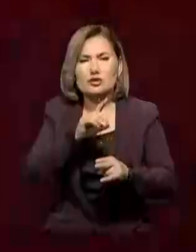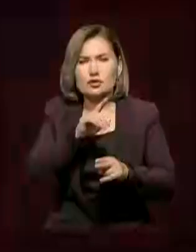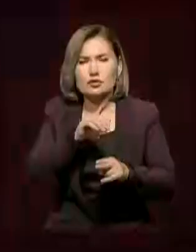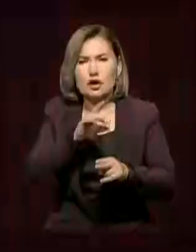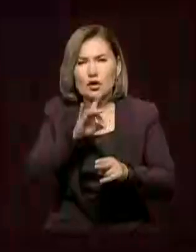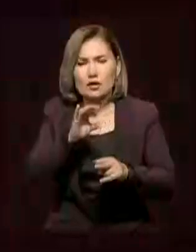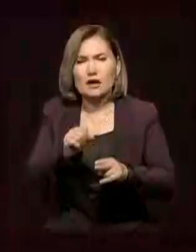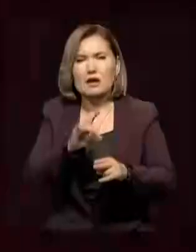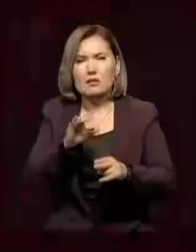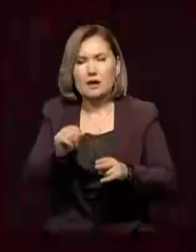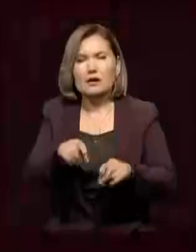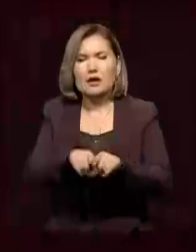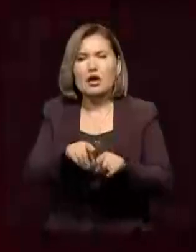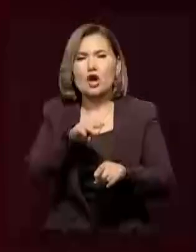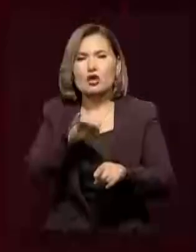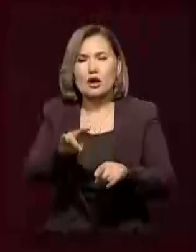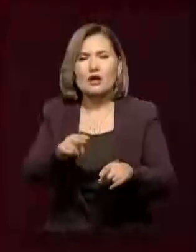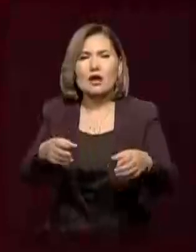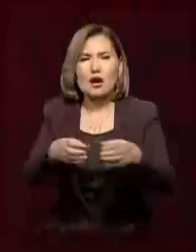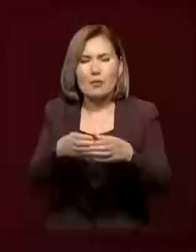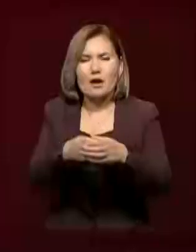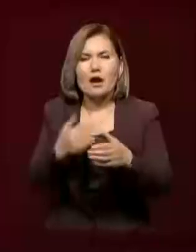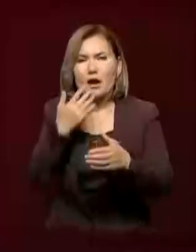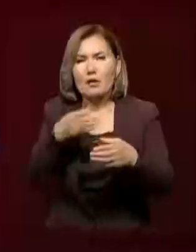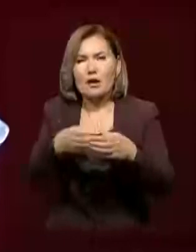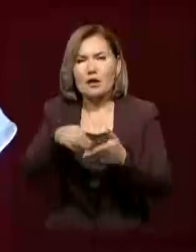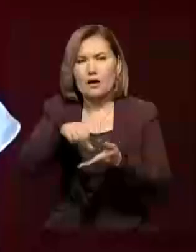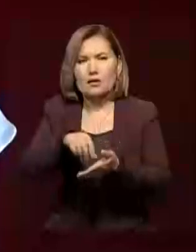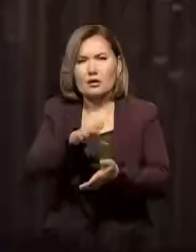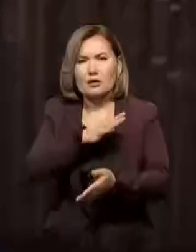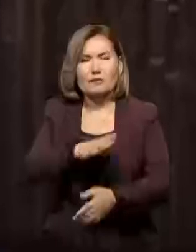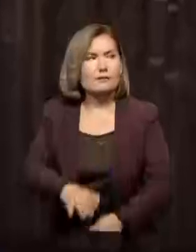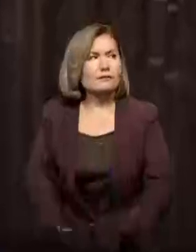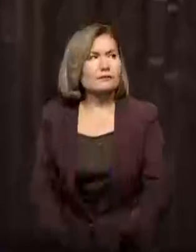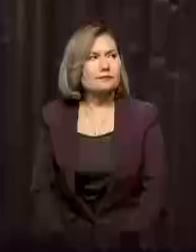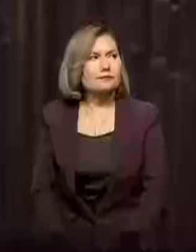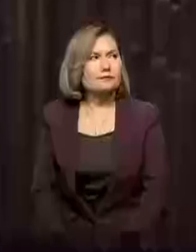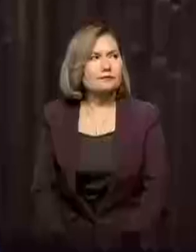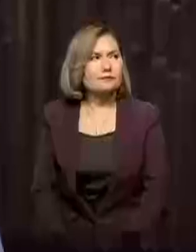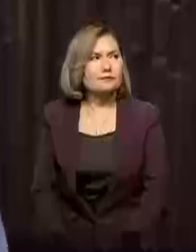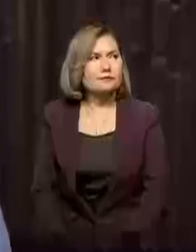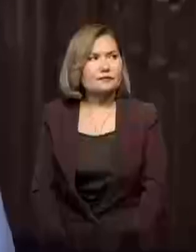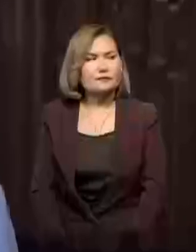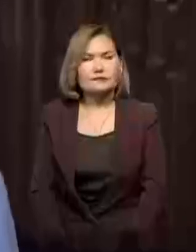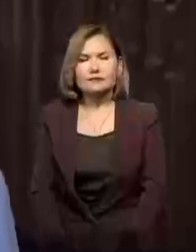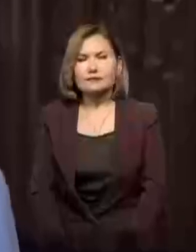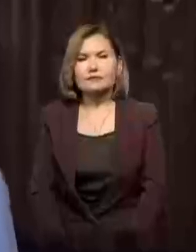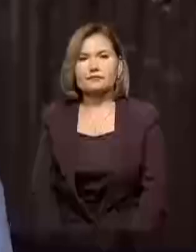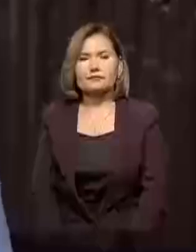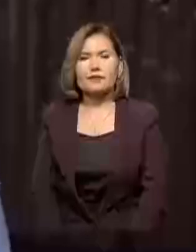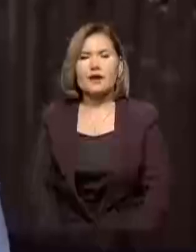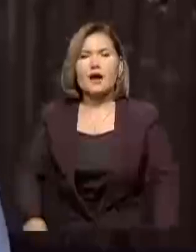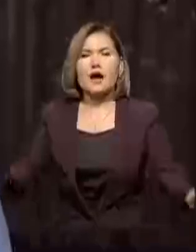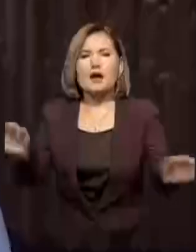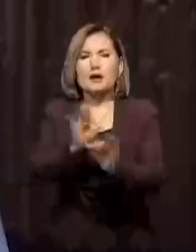Роза Рымбаева және Туран этнофольклорлық ансамблі өнер көрсетті. Потрясающий концерт, очень